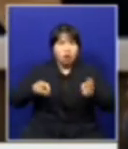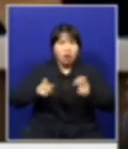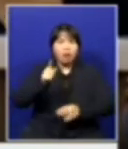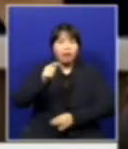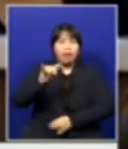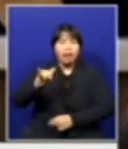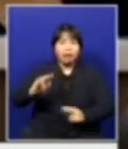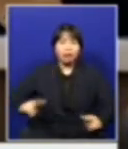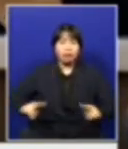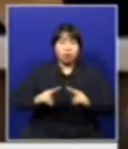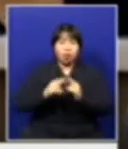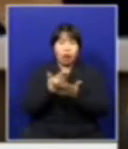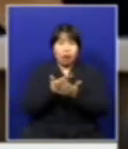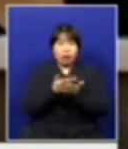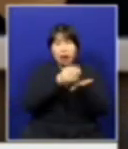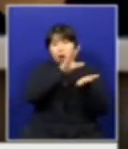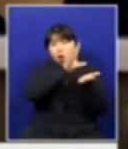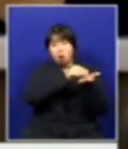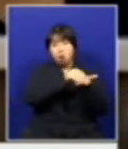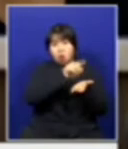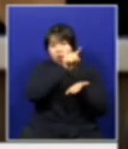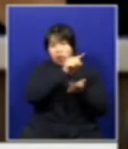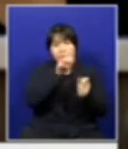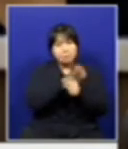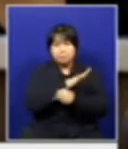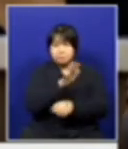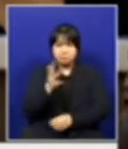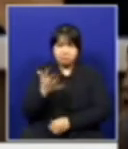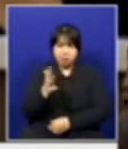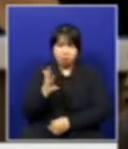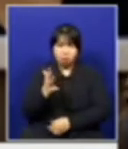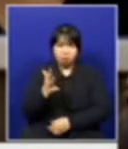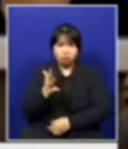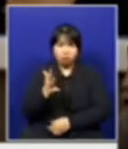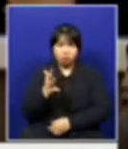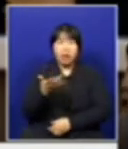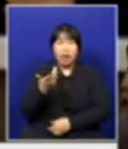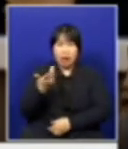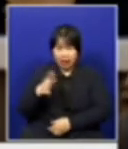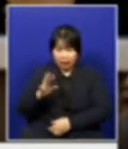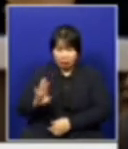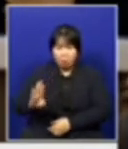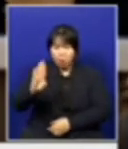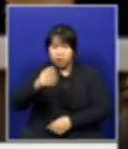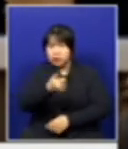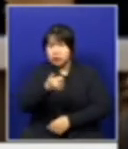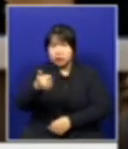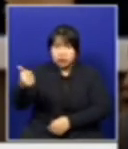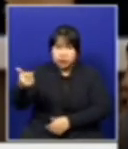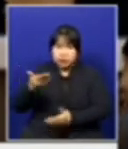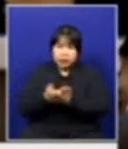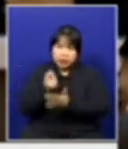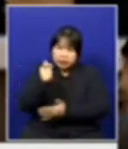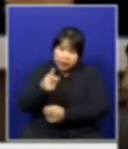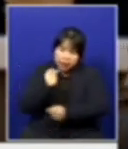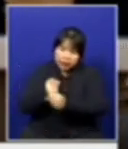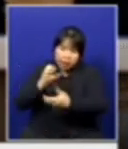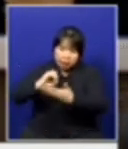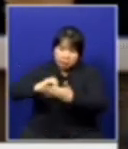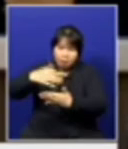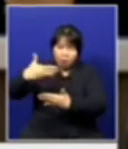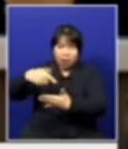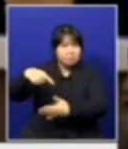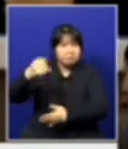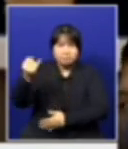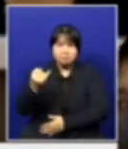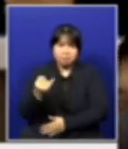งข้อมูลก็ไม่ครบถ้วนนะฮะแล้วก็จ้างบริษัทคอนซัลท์อะไรต่างๆมาทำโปรแกรมก็ไม่ดีนะฮะ